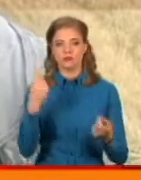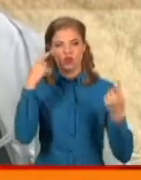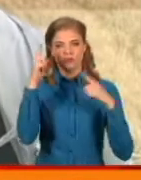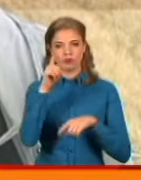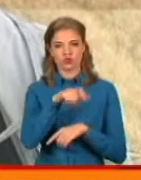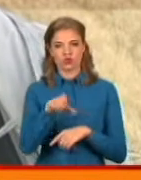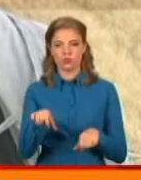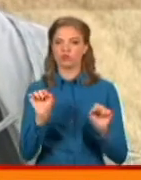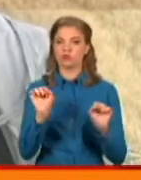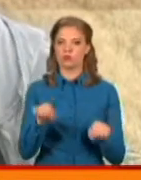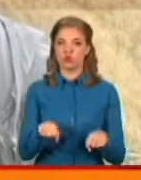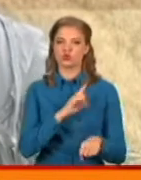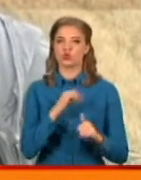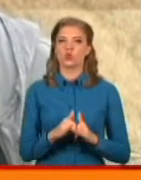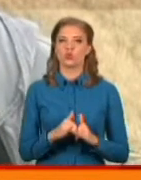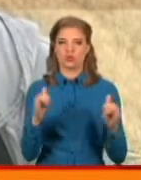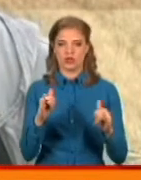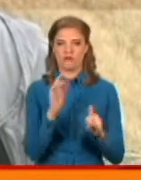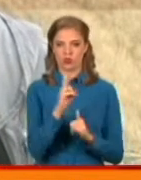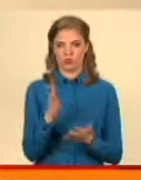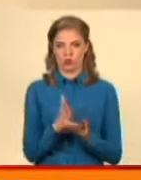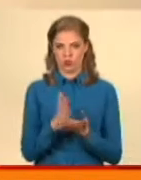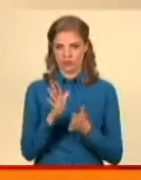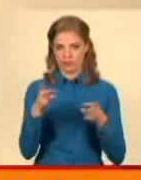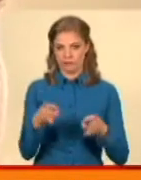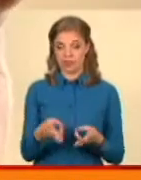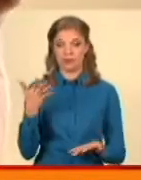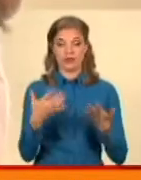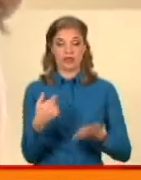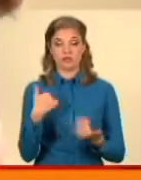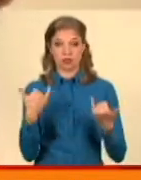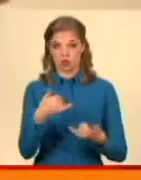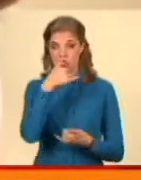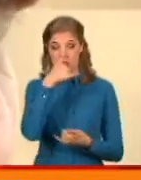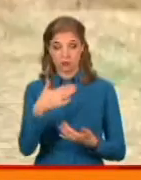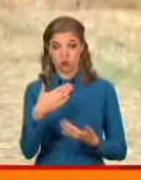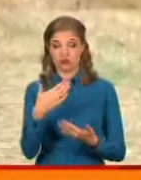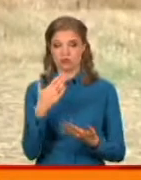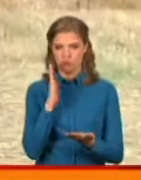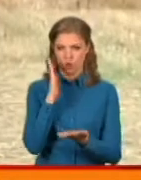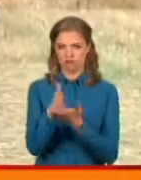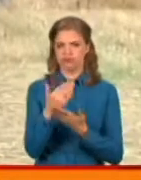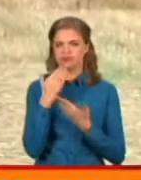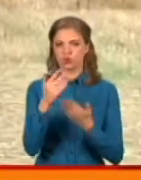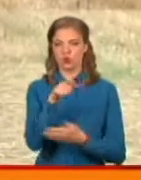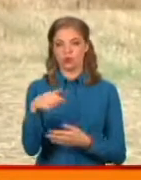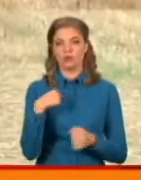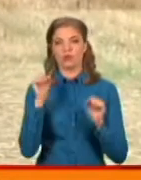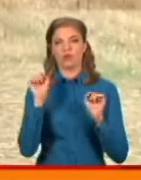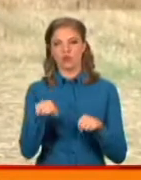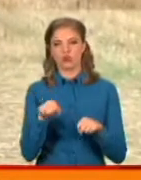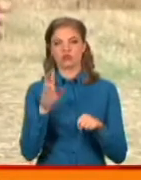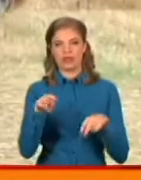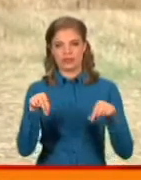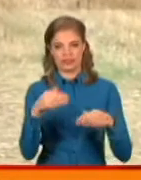творческие люди могут усиливать голос тех, кто находится в беде. Если мы сейчас не можем обратиться напрямую к этой аудитории, мы можем обратиться к